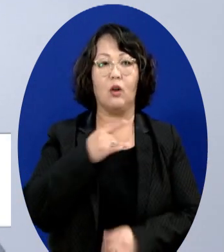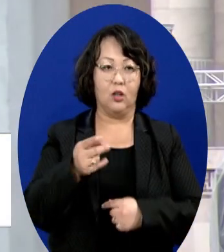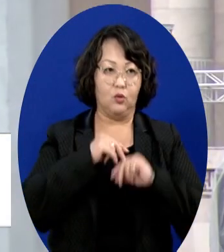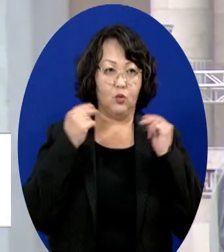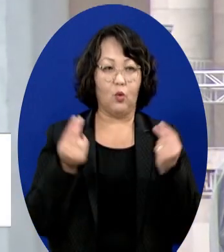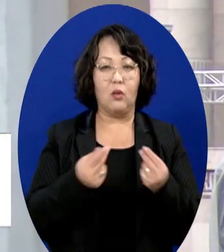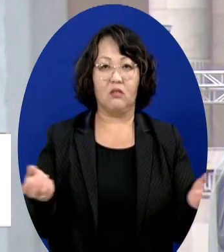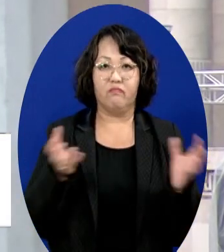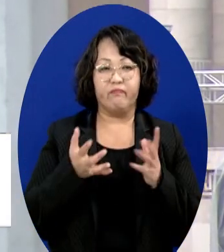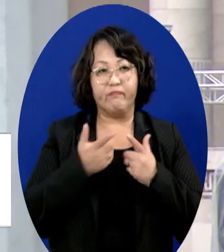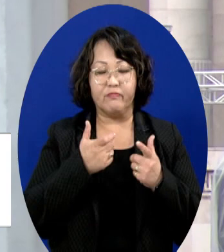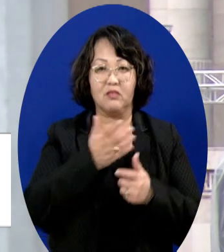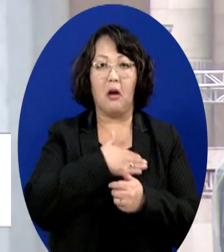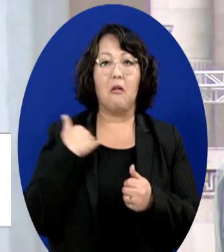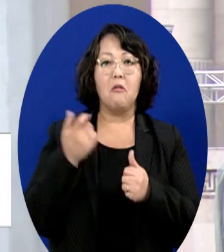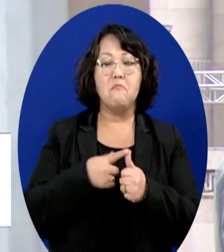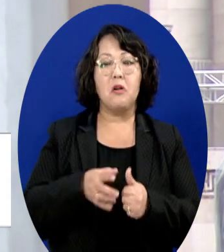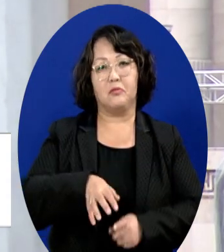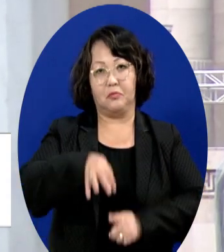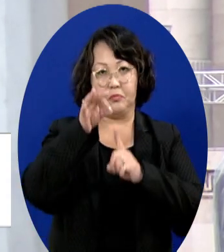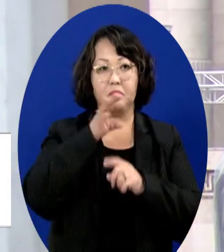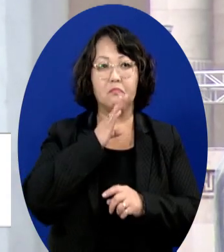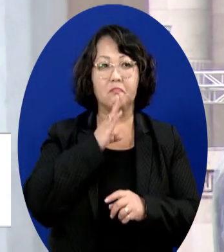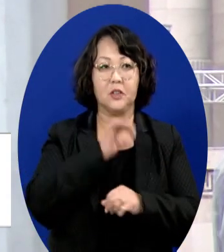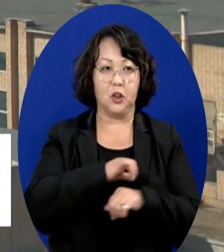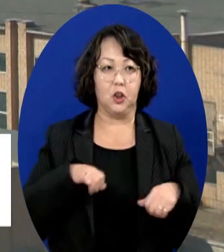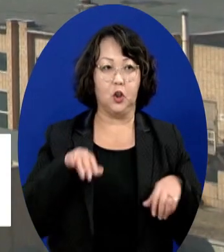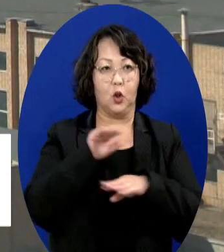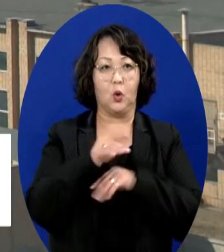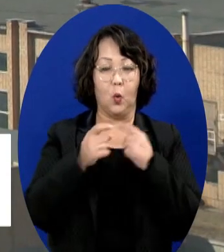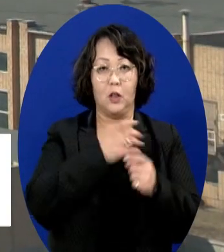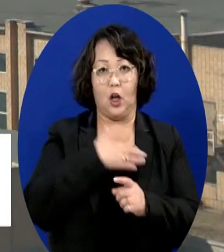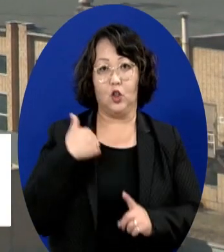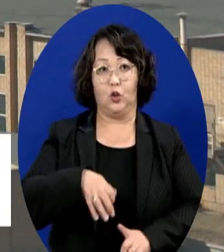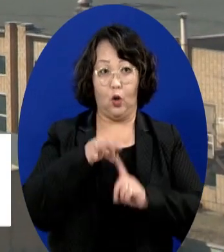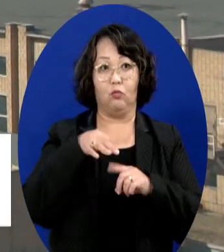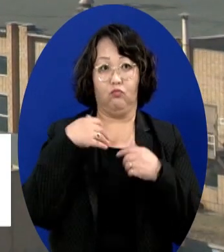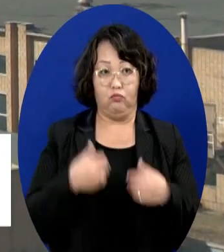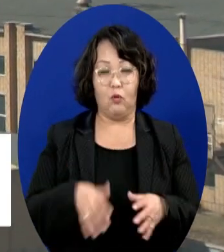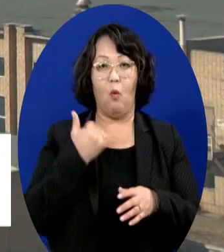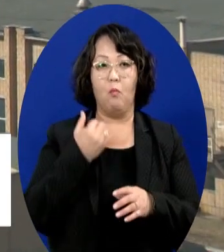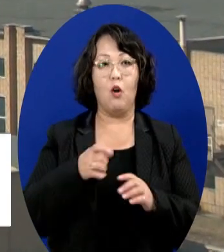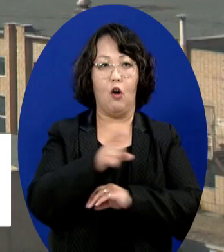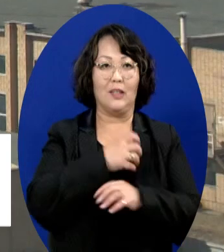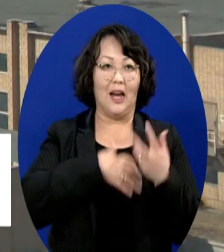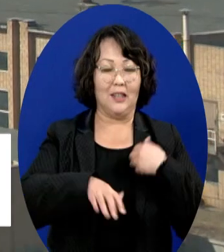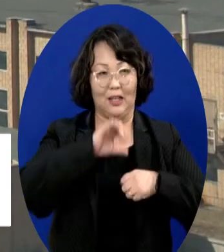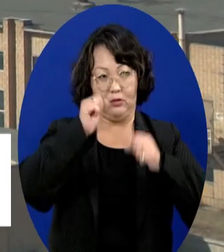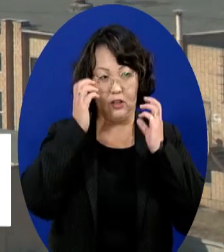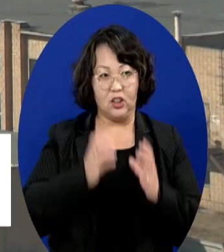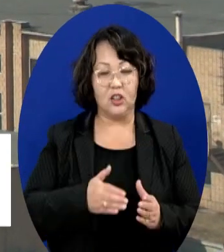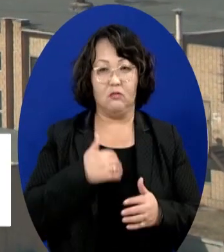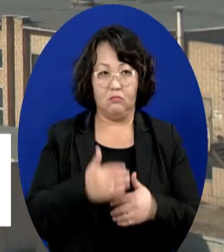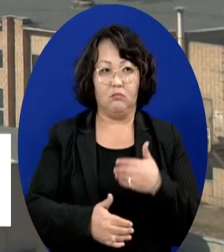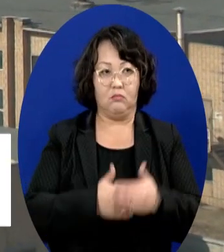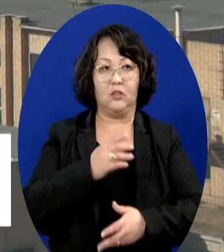дэвшүүлэхээр шийдсэн ба шинээр байгуулагдсан нийслэлийн иргэдийн төлөөлөгчдийн хурал анхдугаар чуулганаа хийж даргаа сонгох юм. За иргэдийн төлөөлөгчдийн